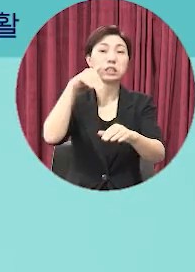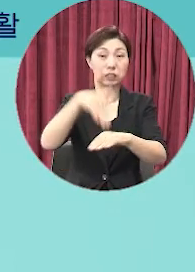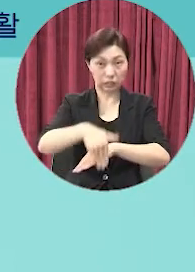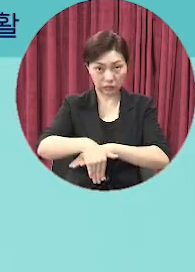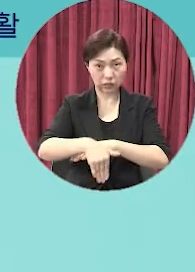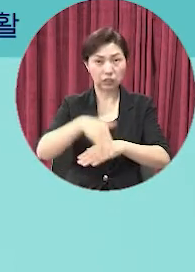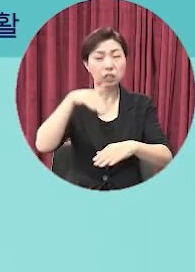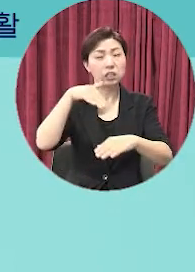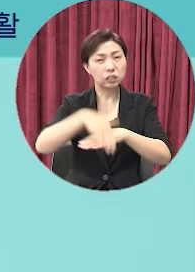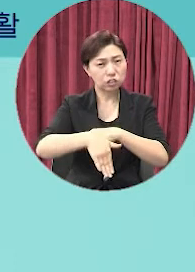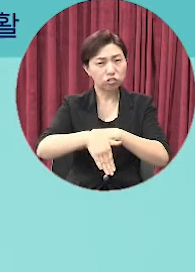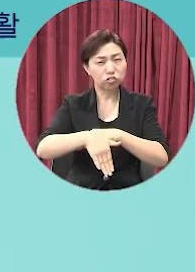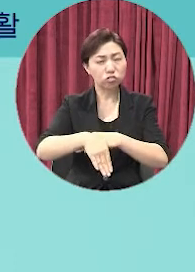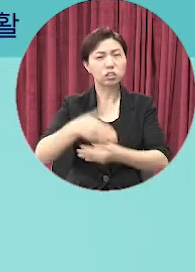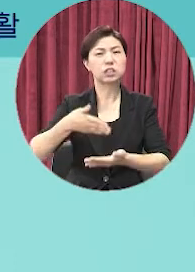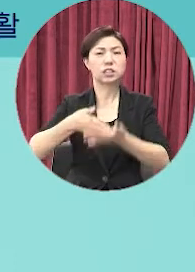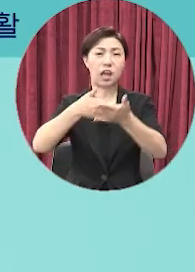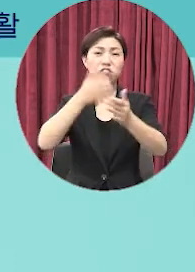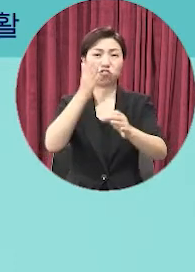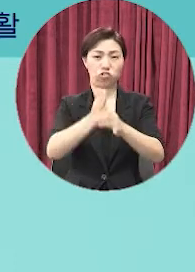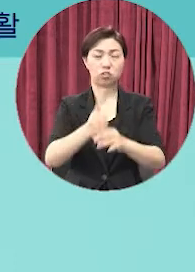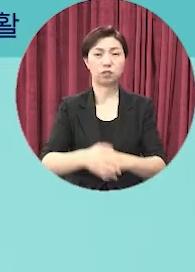방식을 제안을 합니다.